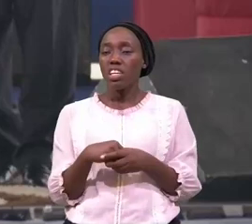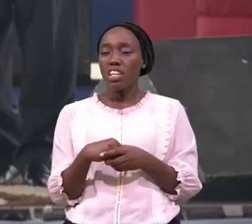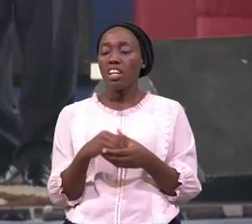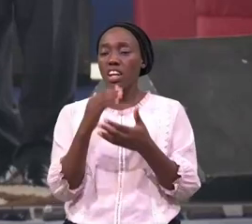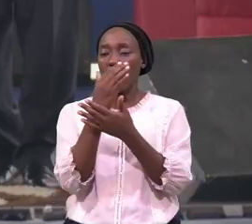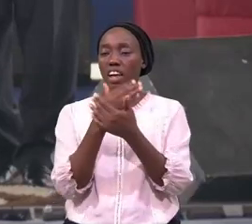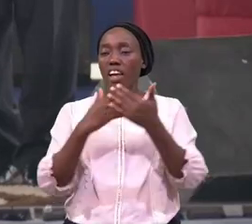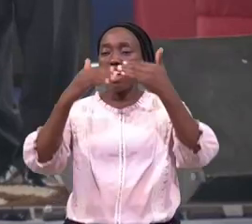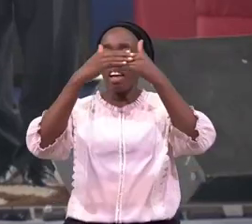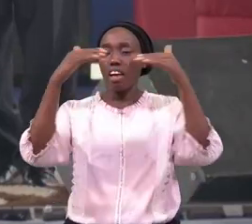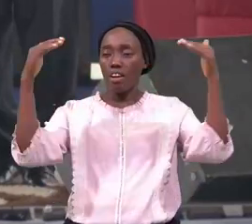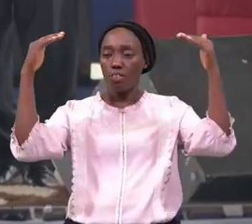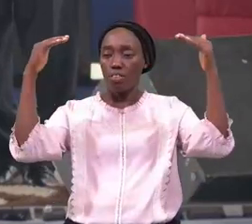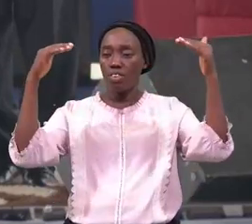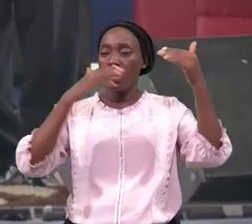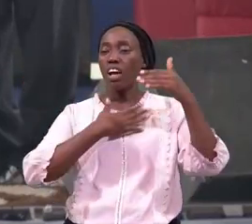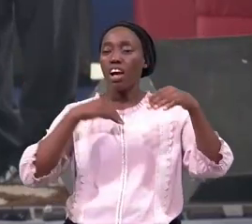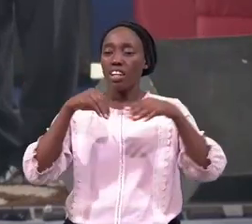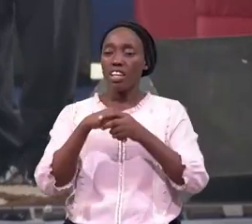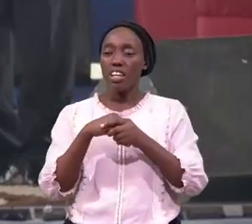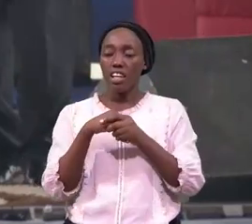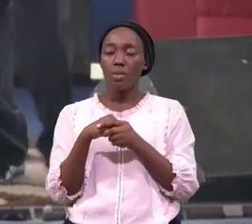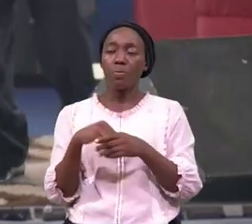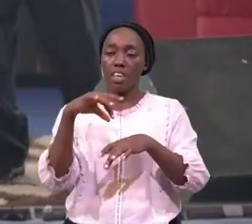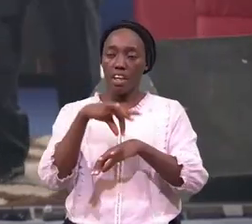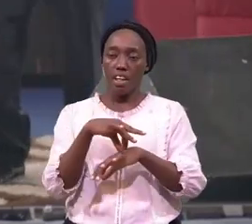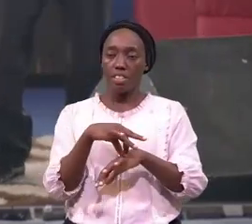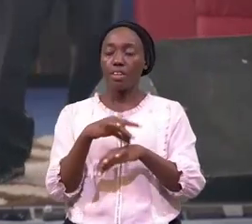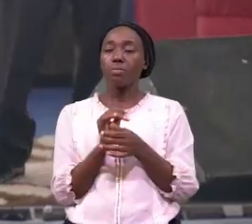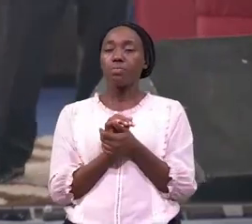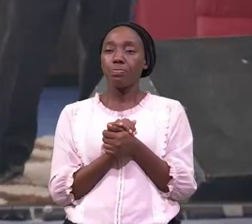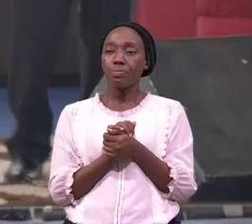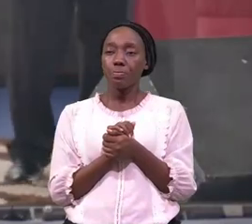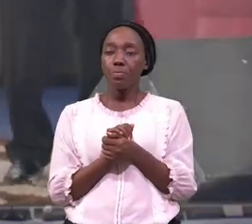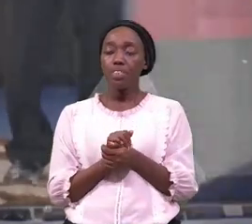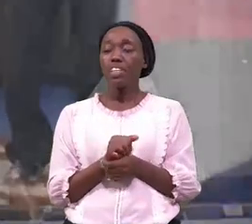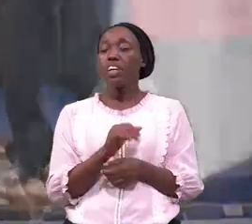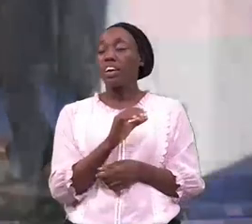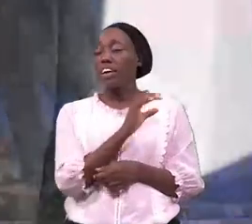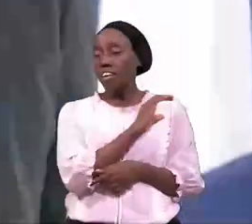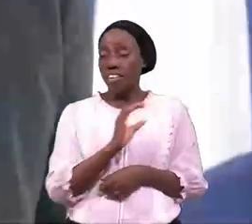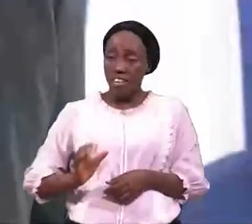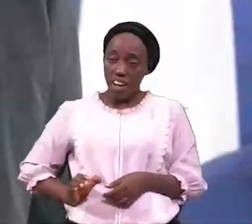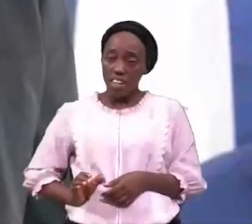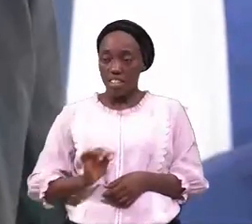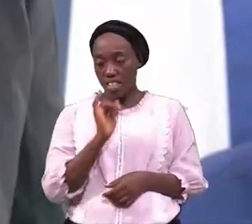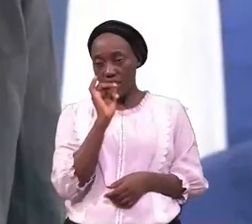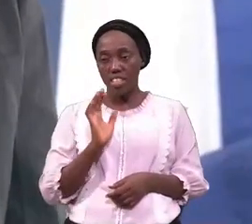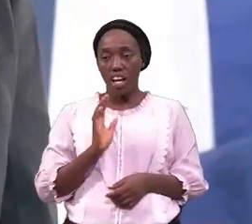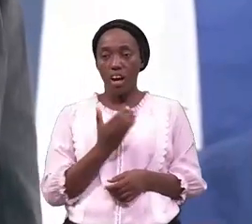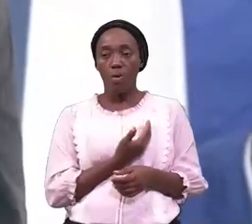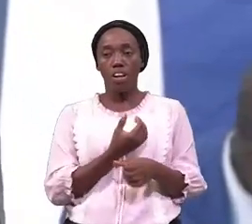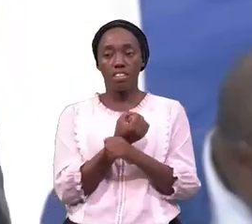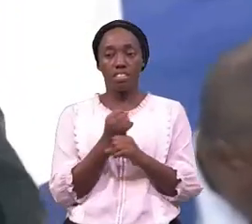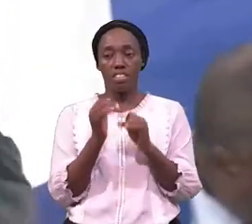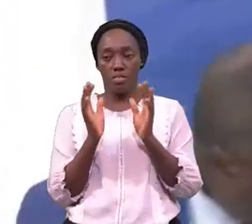Jésus s'étant approché, leur parlant ainsi, « Tout pouvoir m'a été donné dans le ciel et sur la terre. Christ est notre Sauveur.